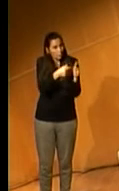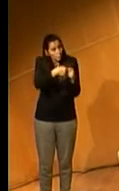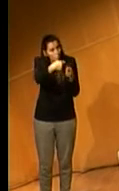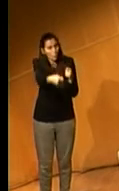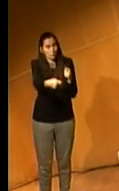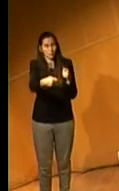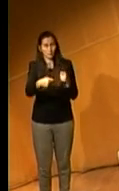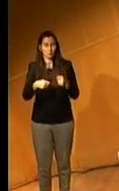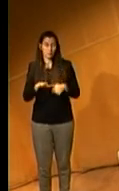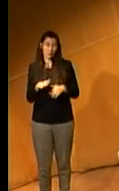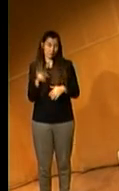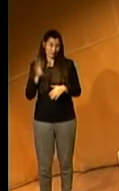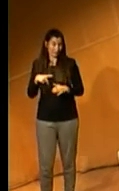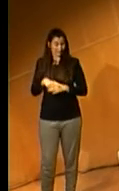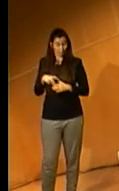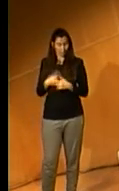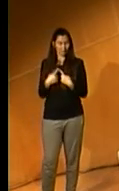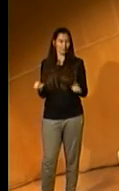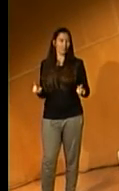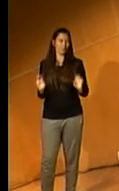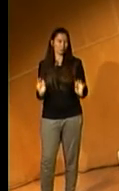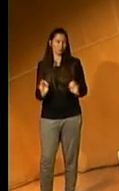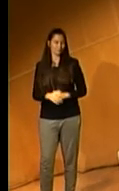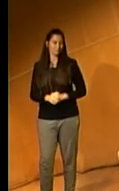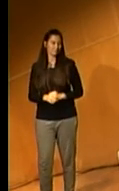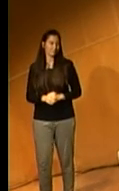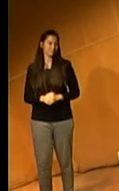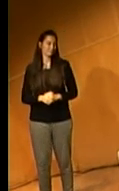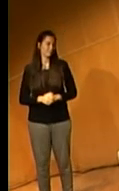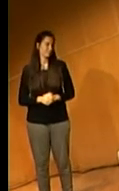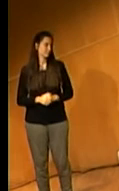Mais ça au début, c'était pas ça, c'est vrai.